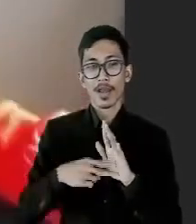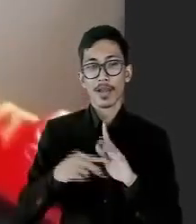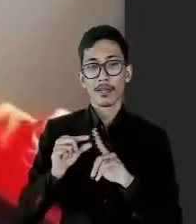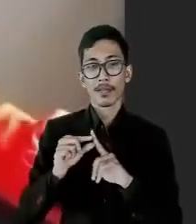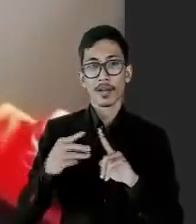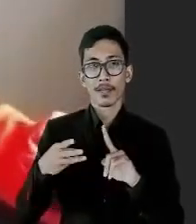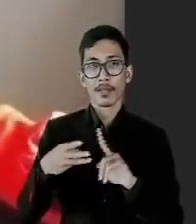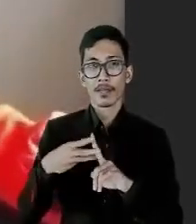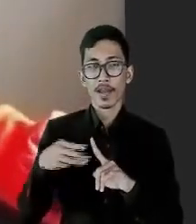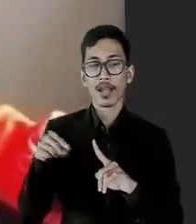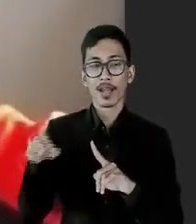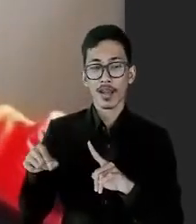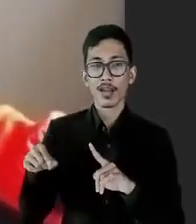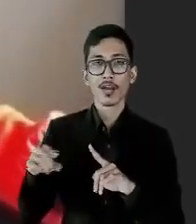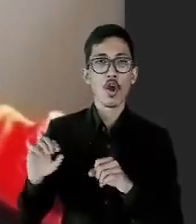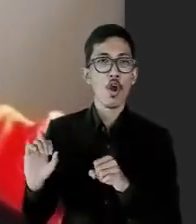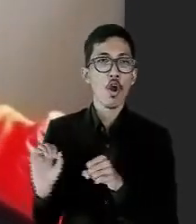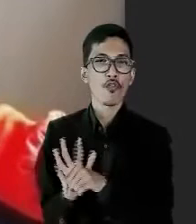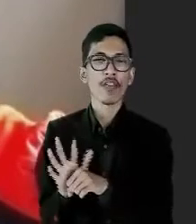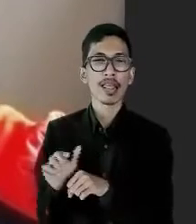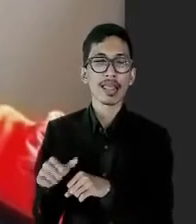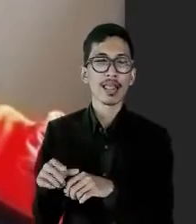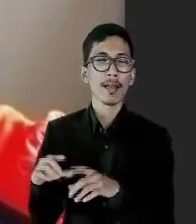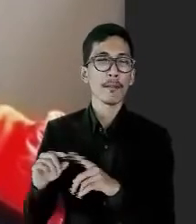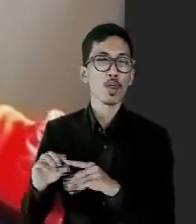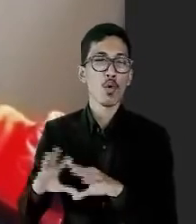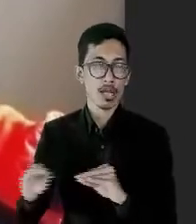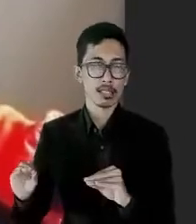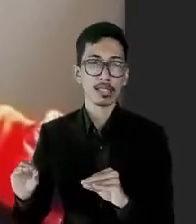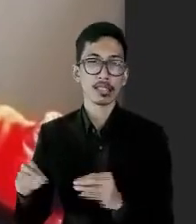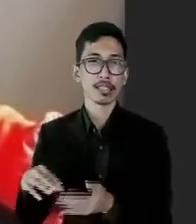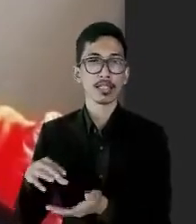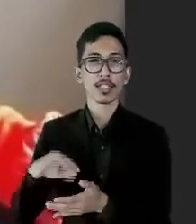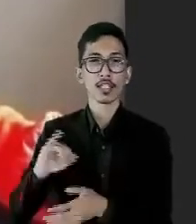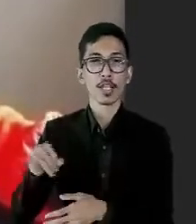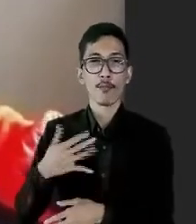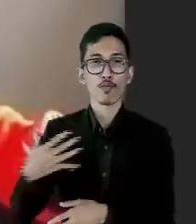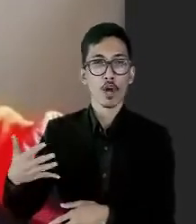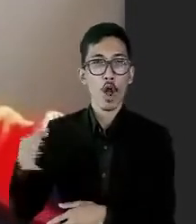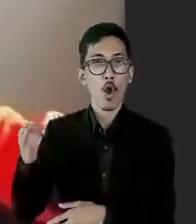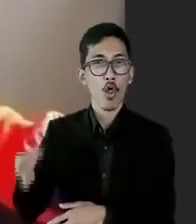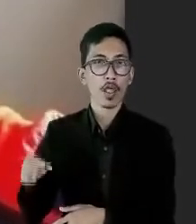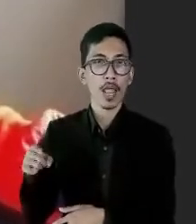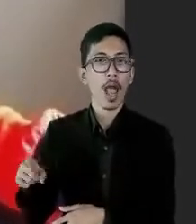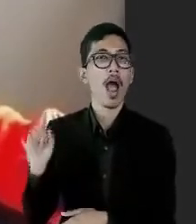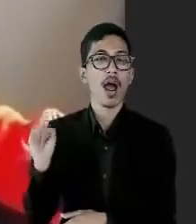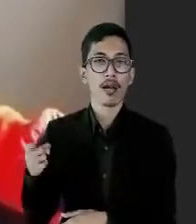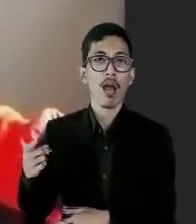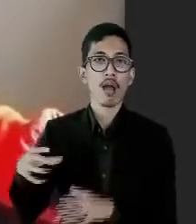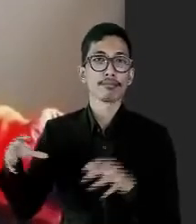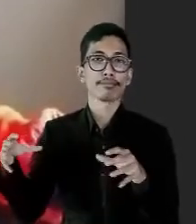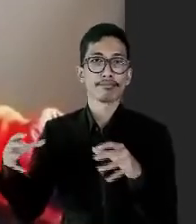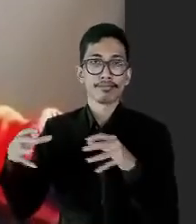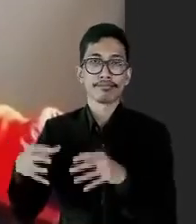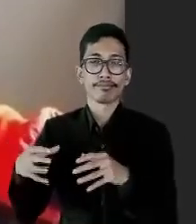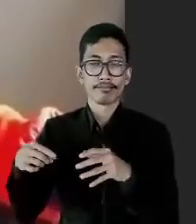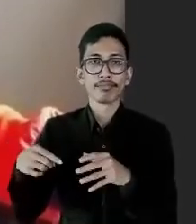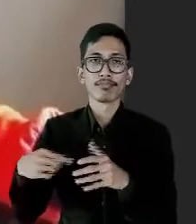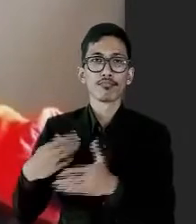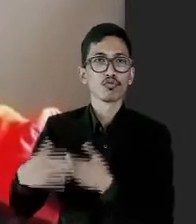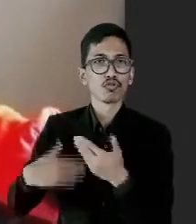Langsung ditangani oleh Satuan Tugas COVID-19 Kota Jayapura. Nah, ada banyak upaya-upaya yang